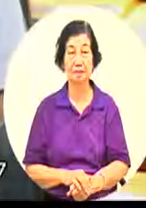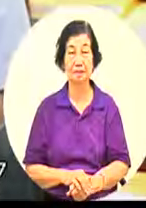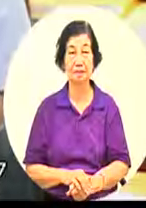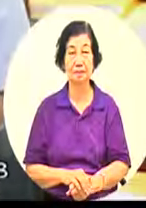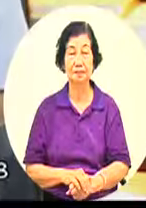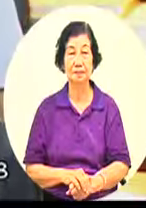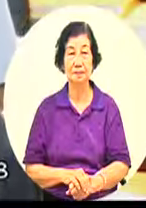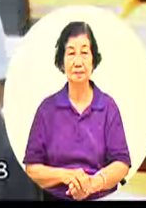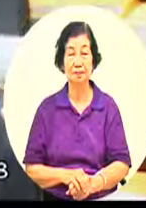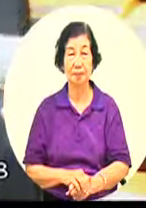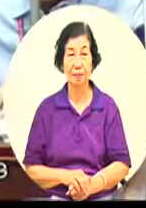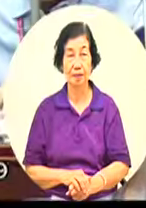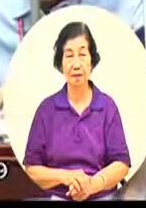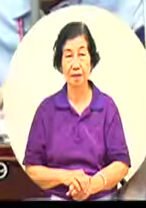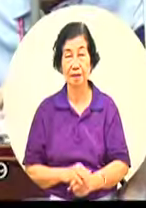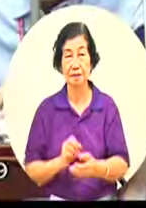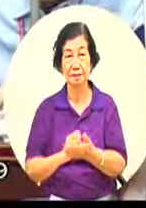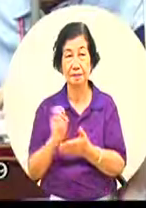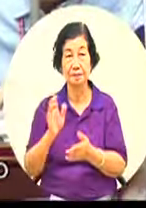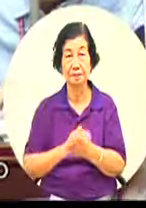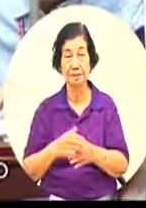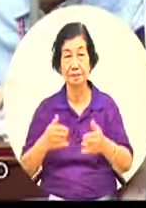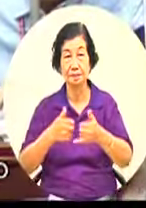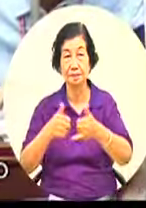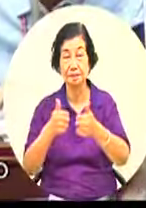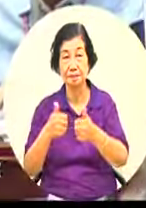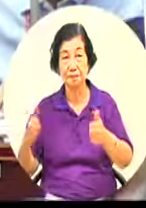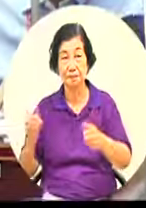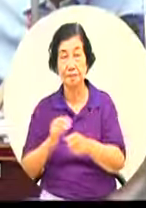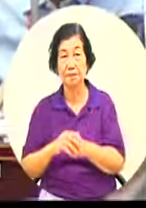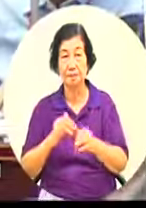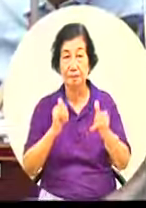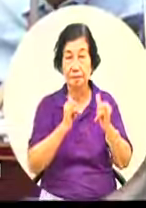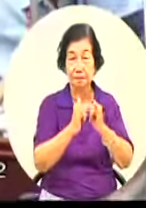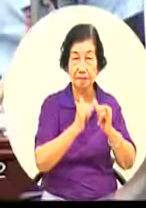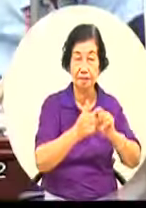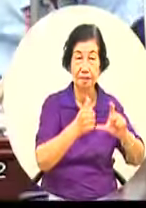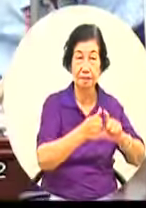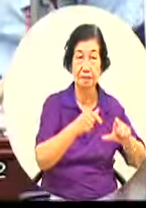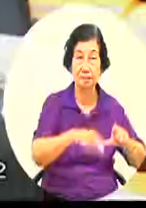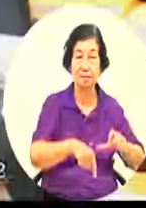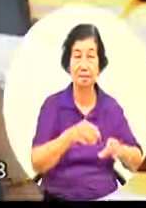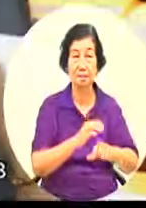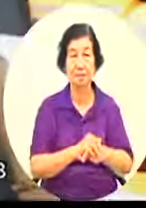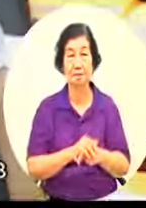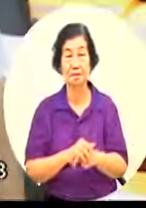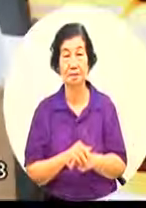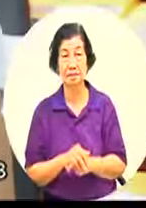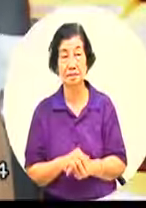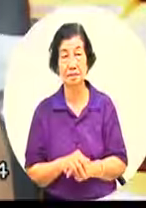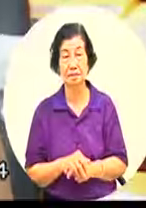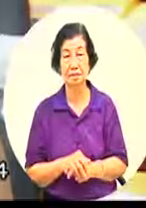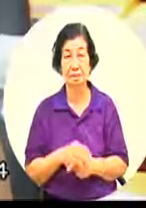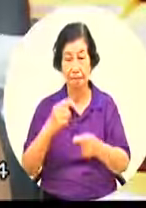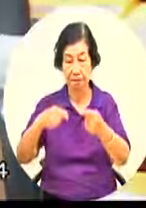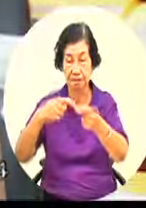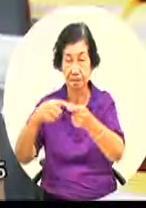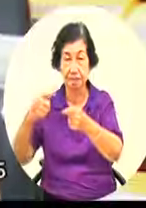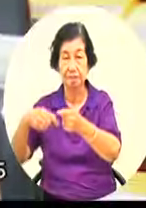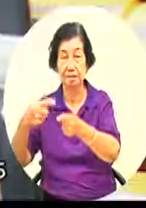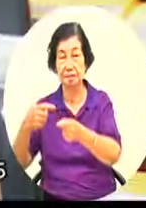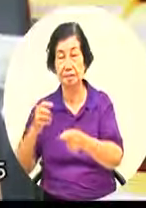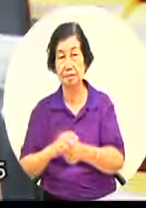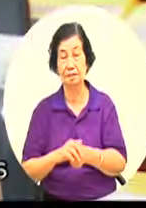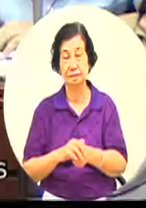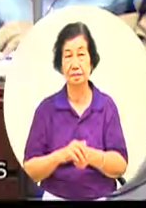是跟议员报告有关于社区营造的部分。那其实 行公民意社区啦， 以民意社区，他每年都会来